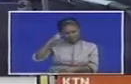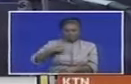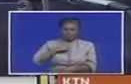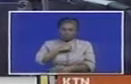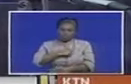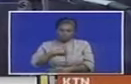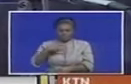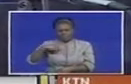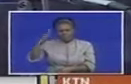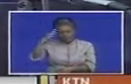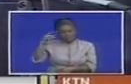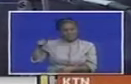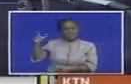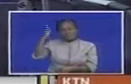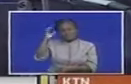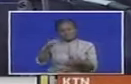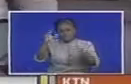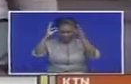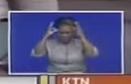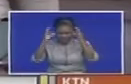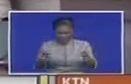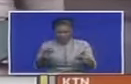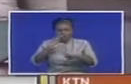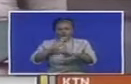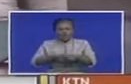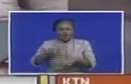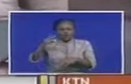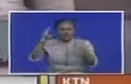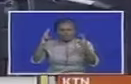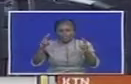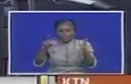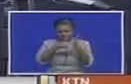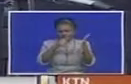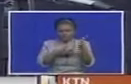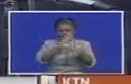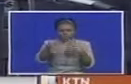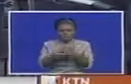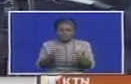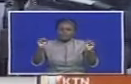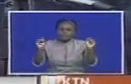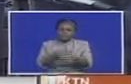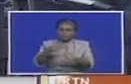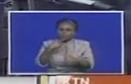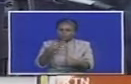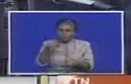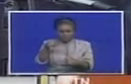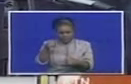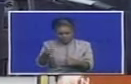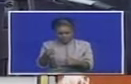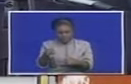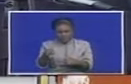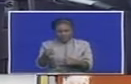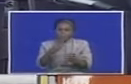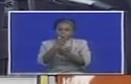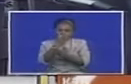I know. Waziri Lenku hata hivyo alitoa kauli kuhusiana na swala nzima la tukio la jana. We will not be able to say they were destined for there. It is really